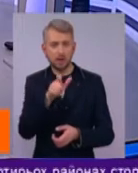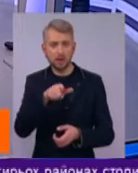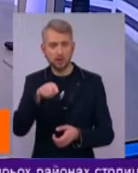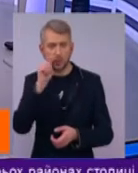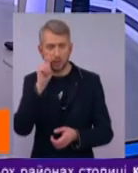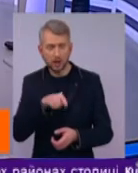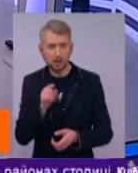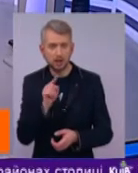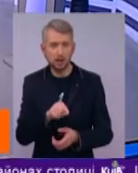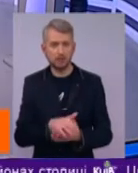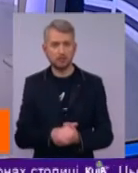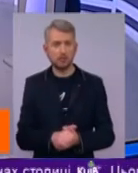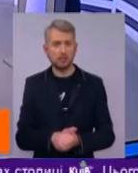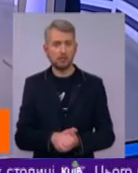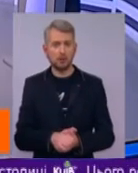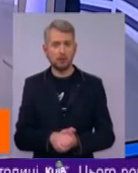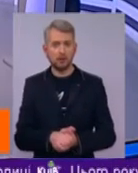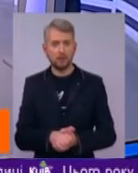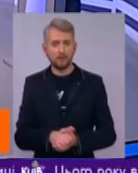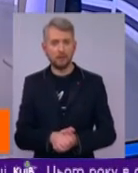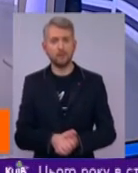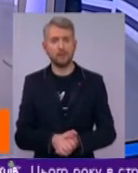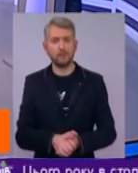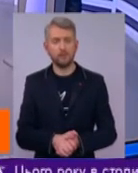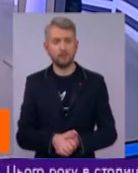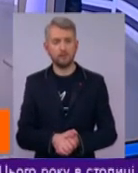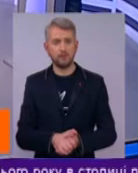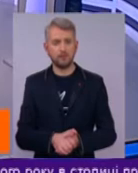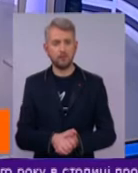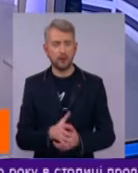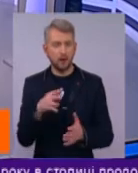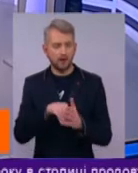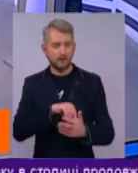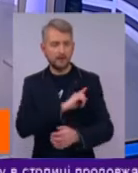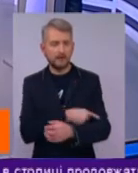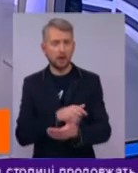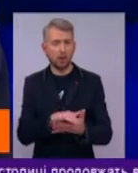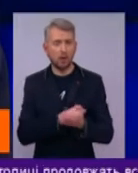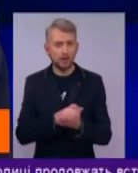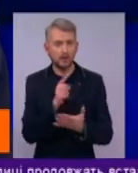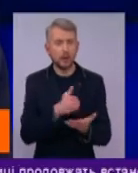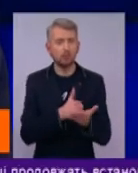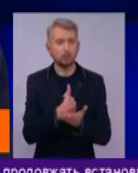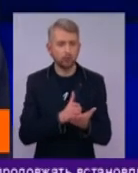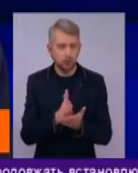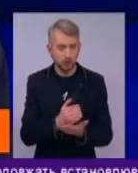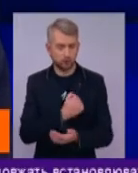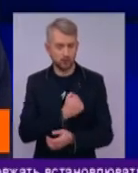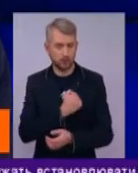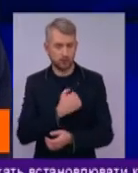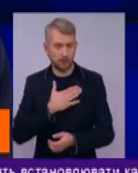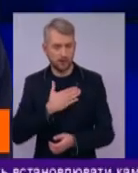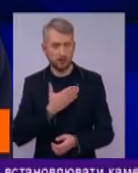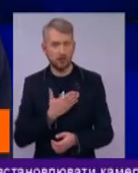там, в силах коалиции там служат военнослужащие. Сейчас,